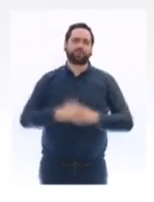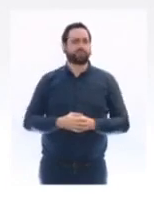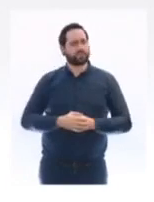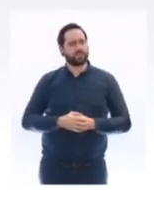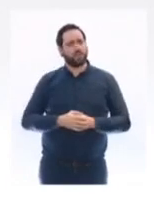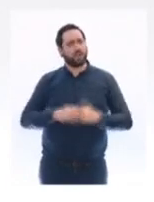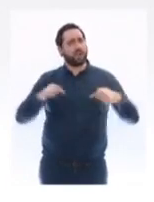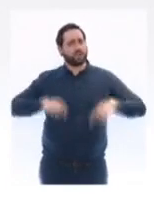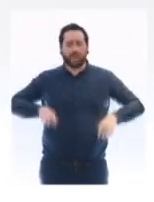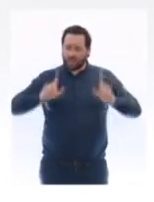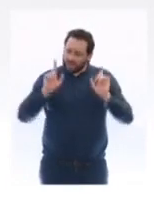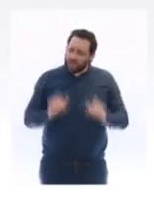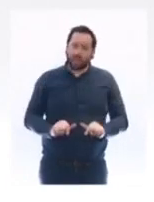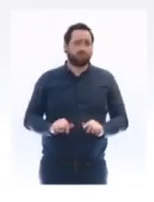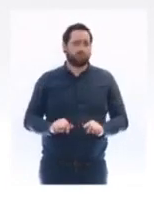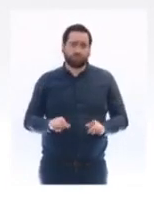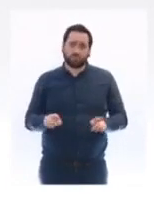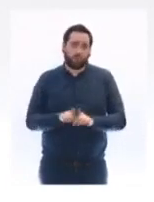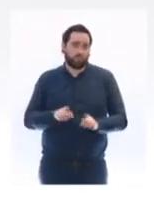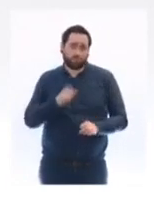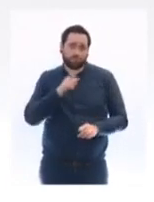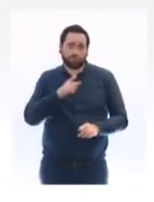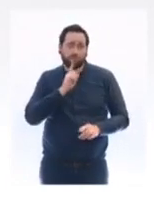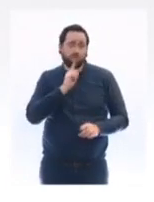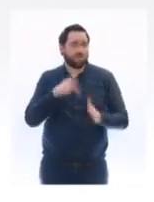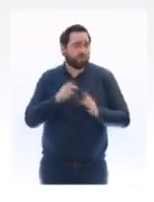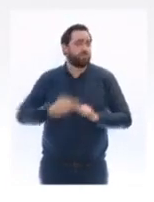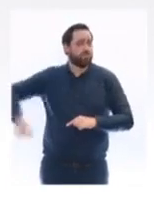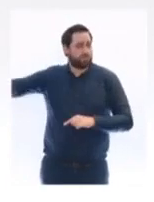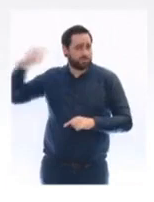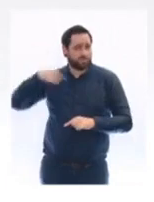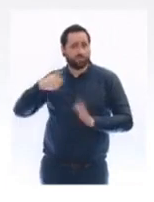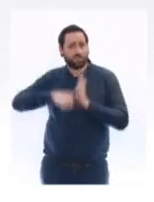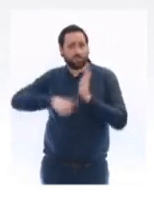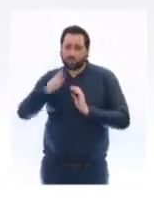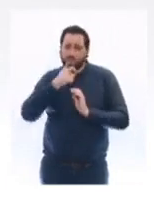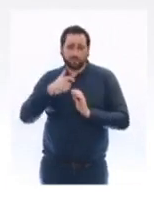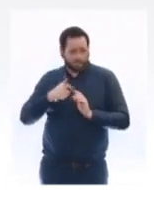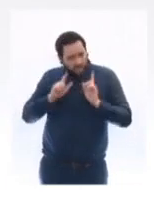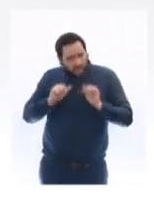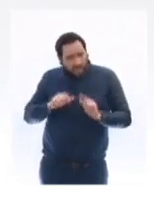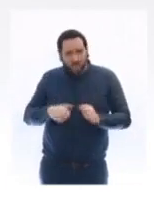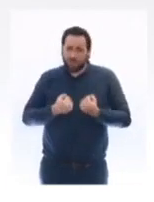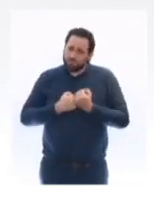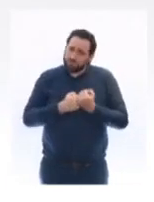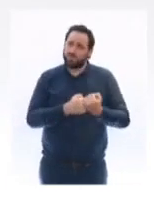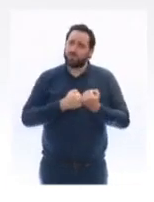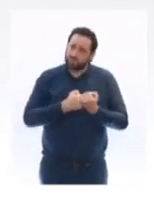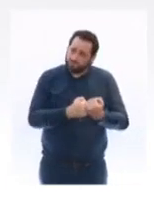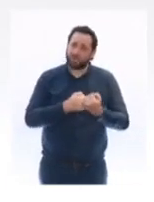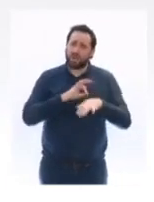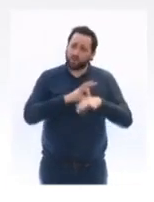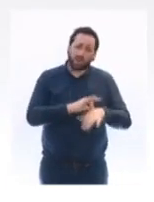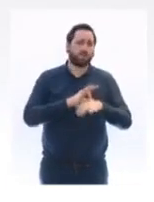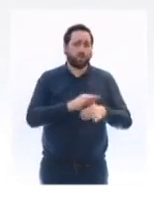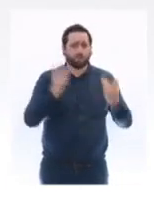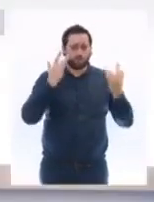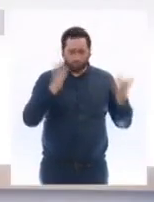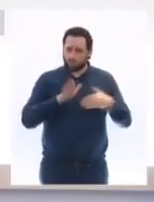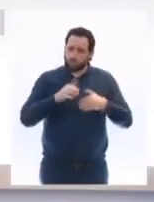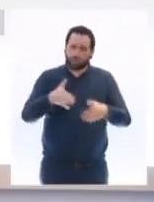un objectif absolu, accueillir tous les malades, soigner tous ceux qui en ont besoin, ne laisser